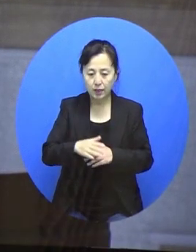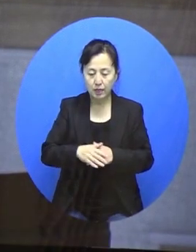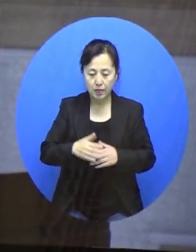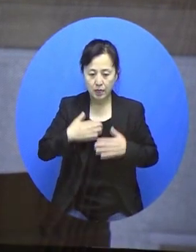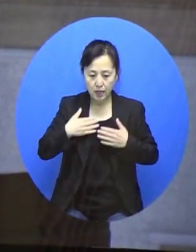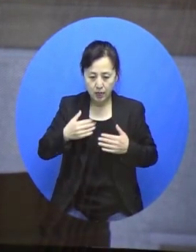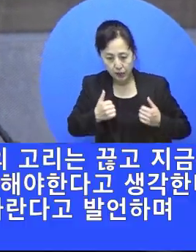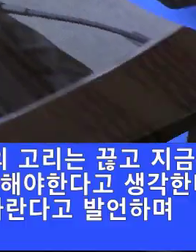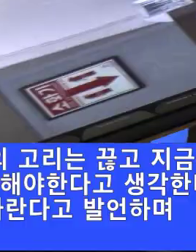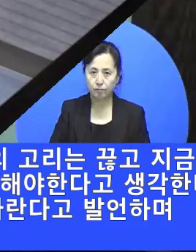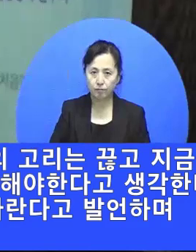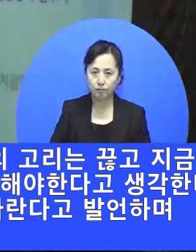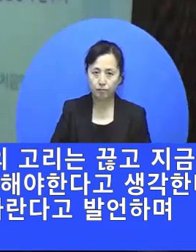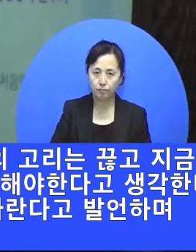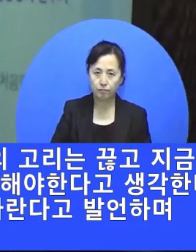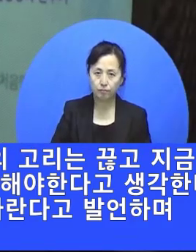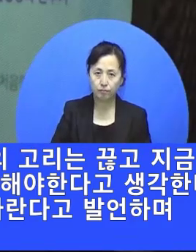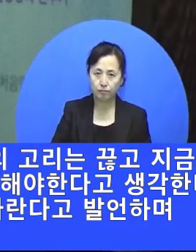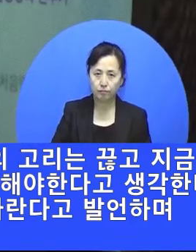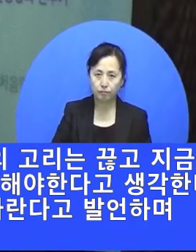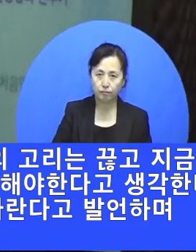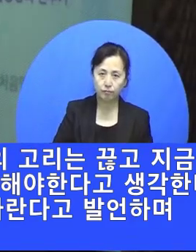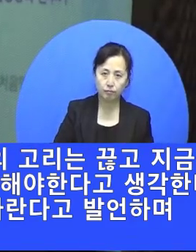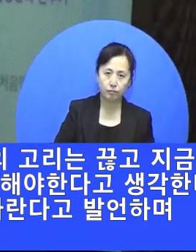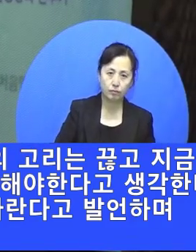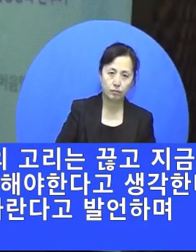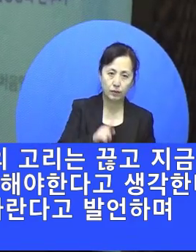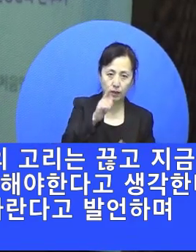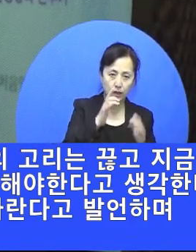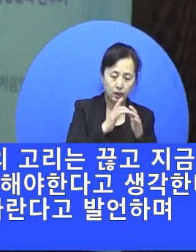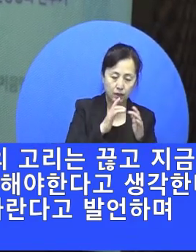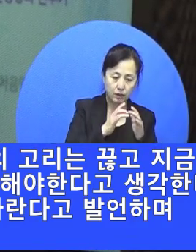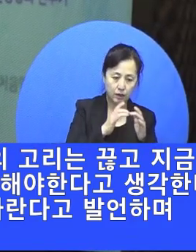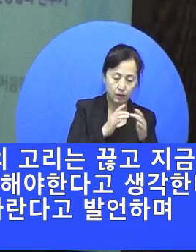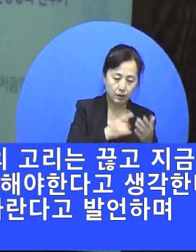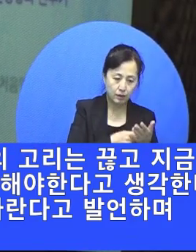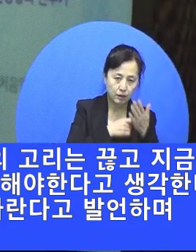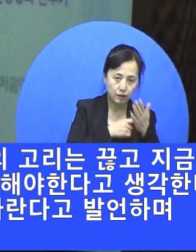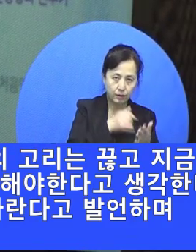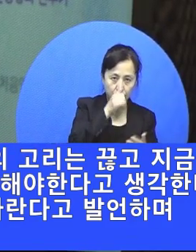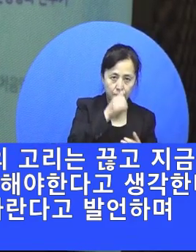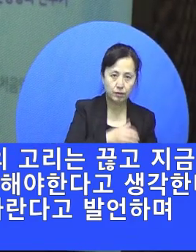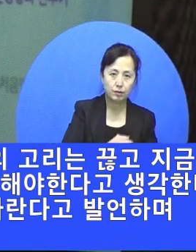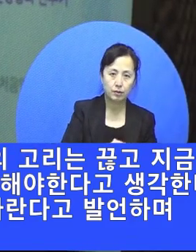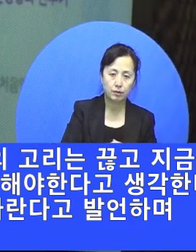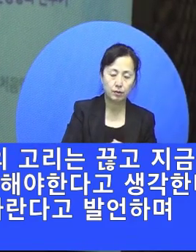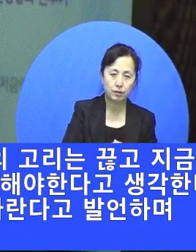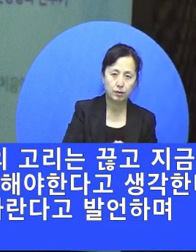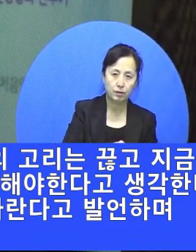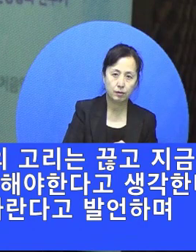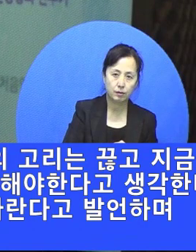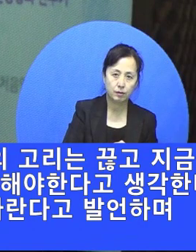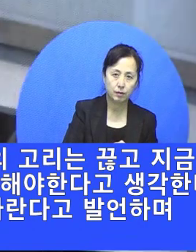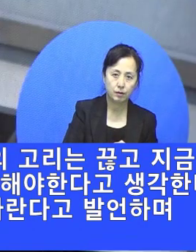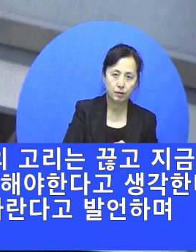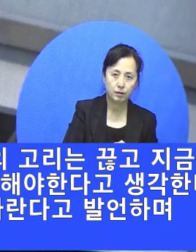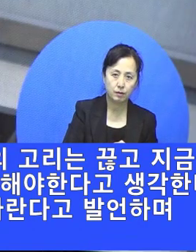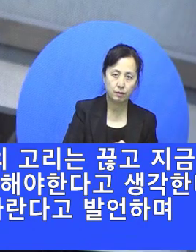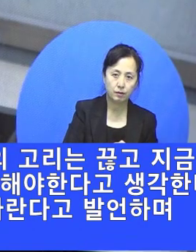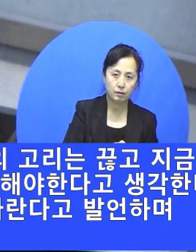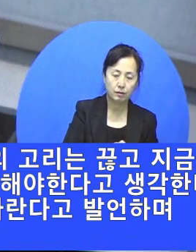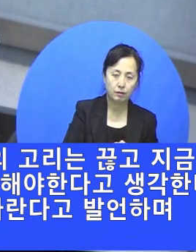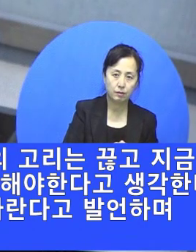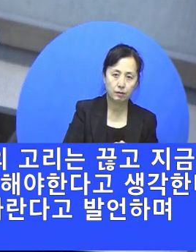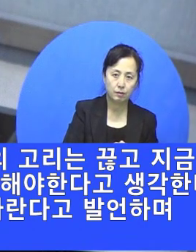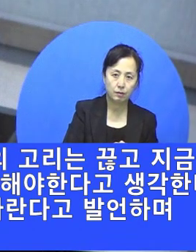계기로 생각하겠습니다. 2017년도 예비 이전 후보지 선정이 이렇다 할 결과물은 나오지 않고 군공항 이전 사업이 표류하게